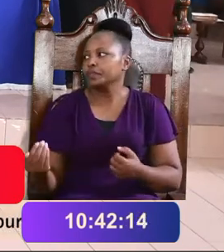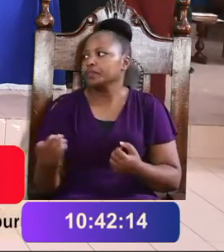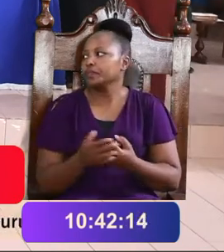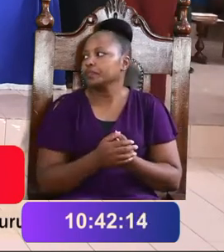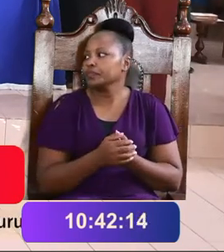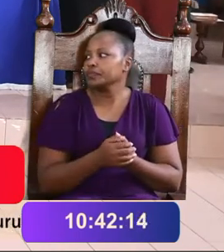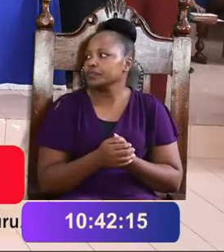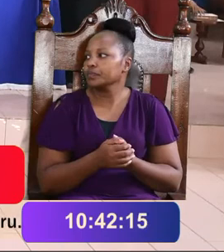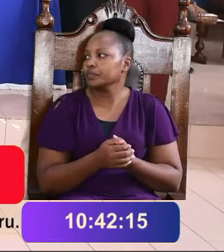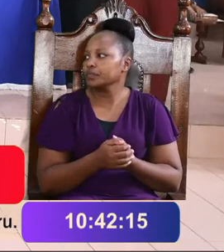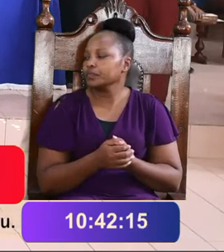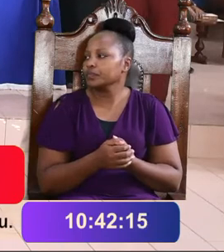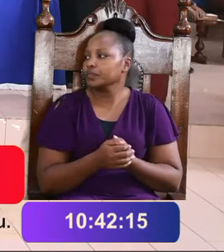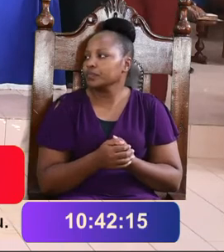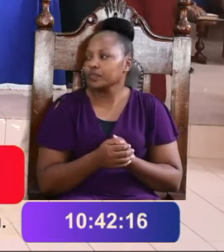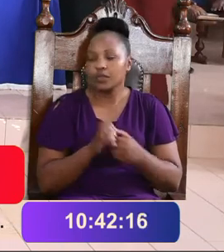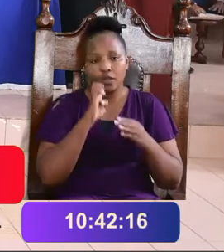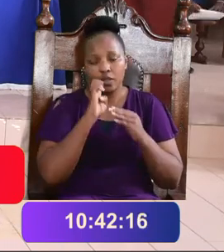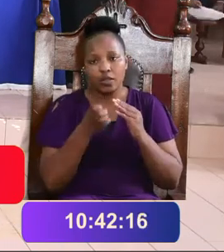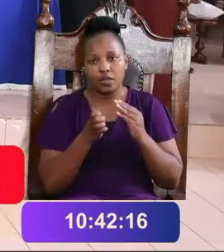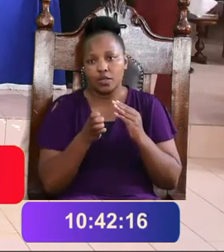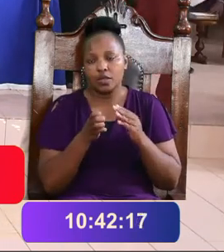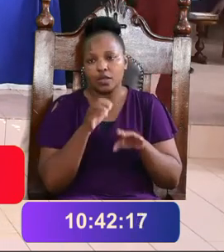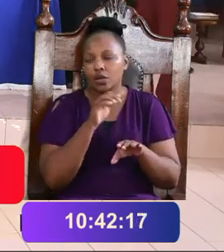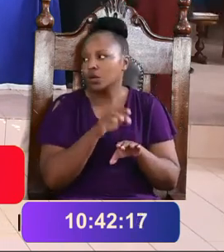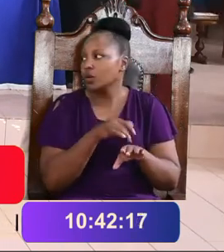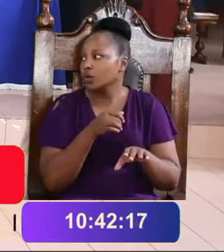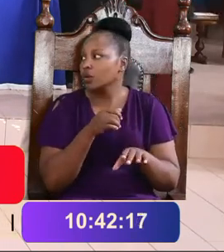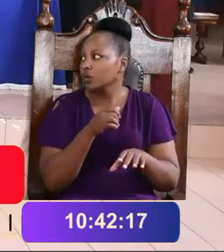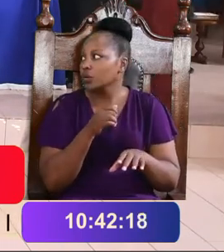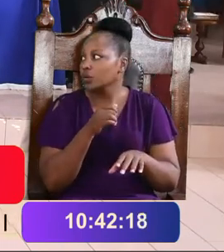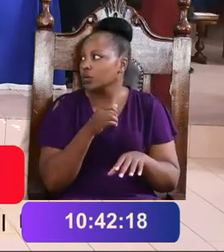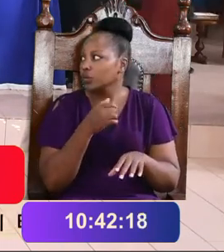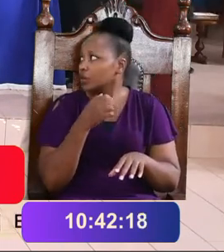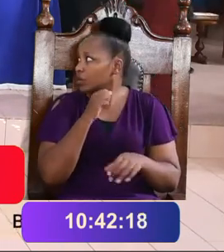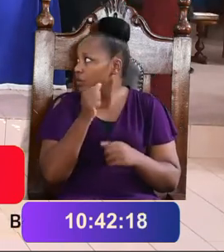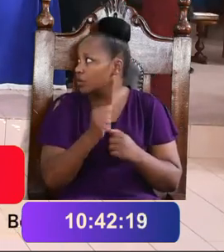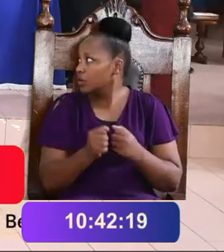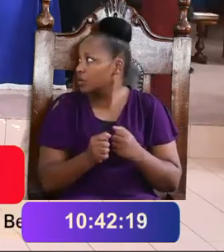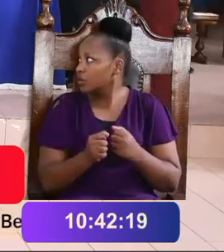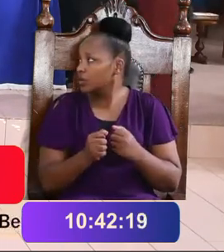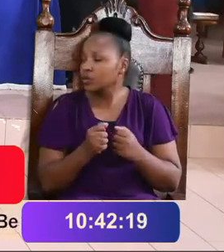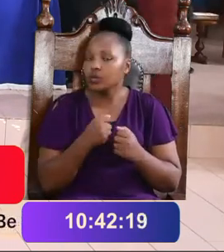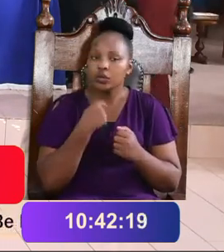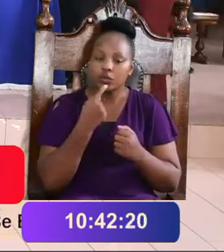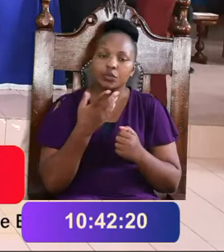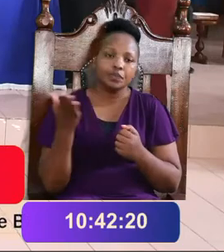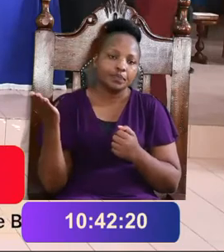girl. Nikimalizia, nataka nimuite Elder Kangethe, naye atujuze.